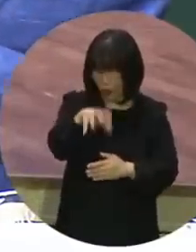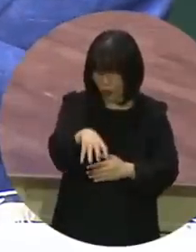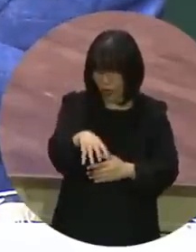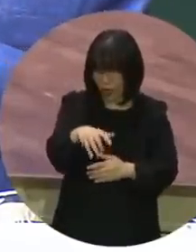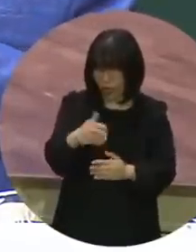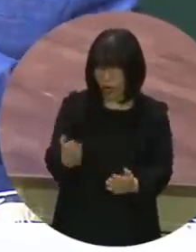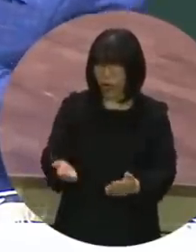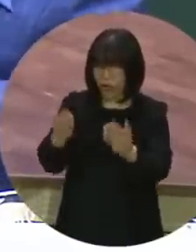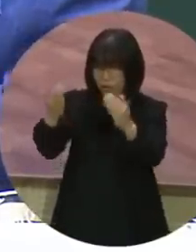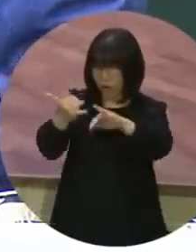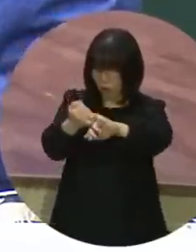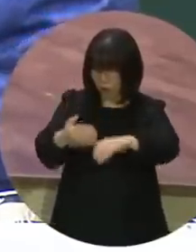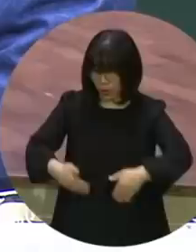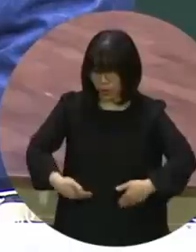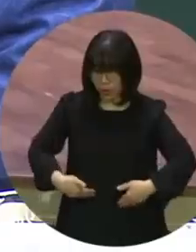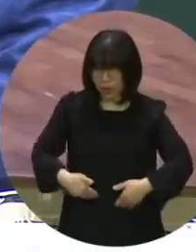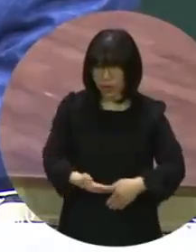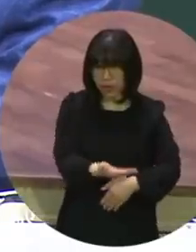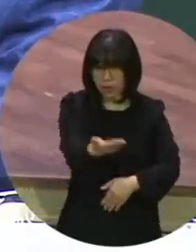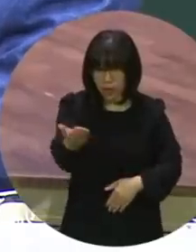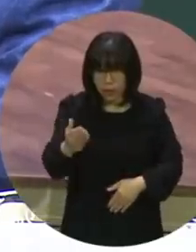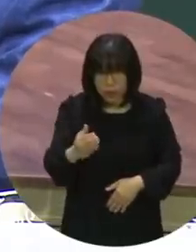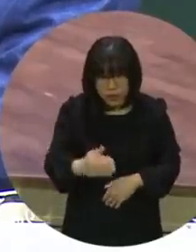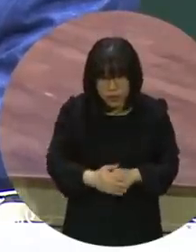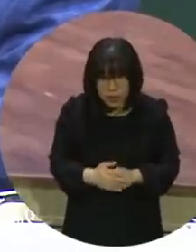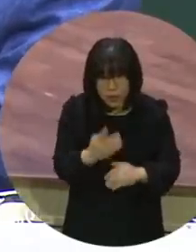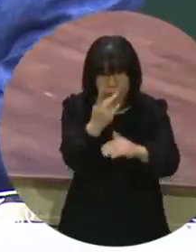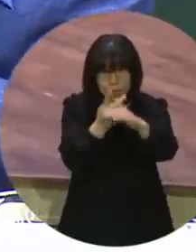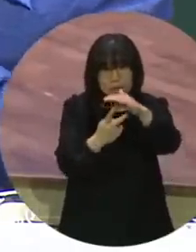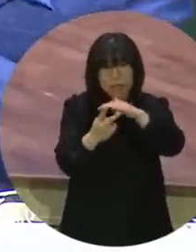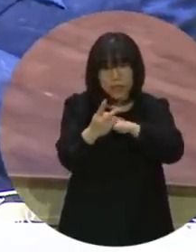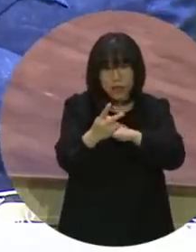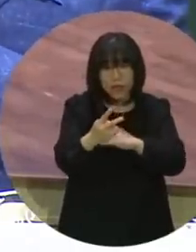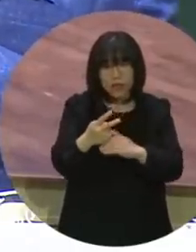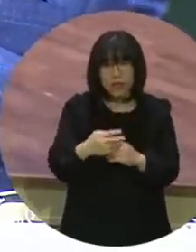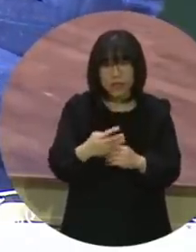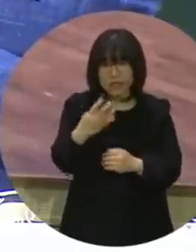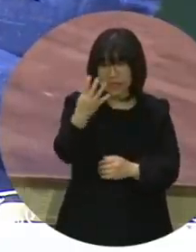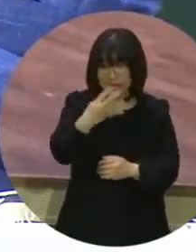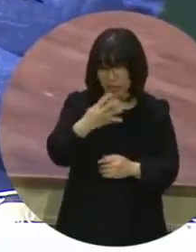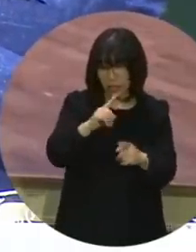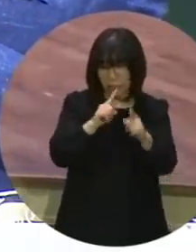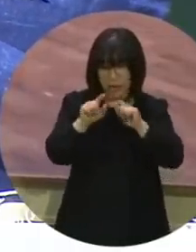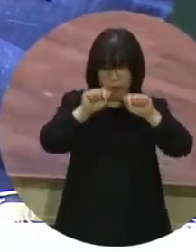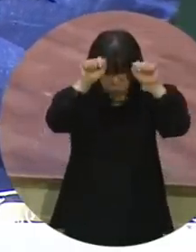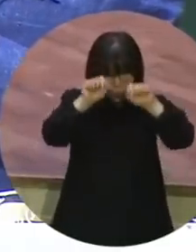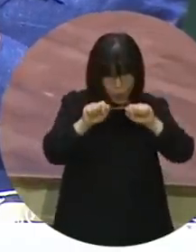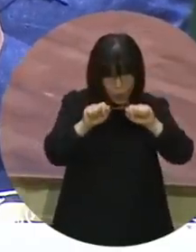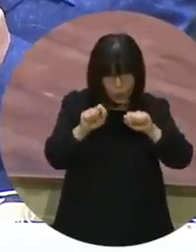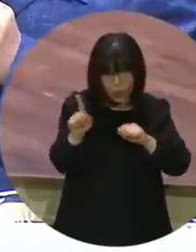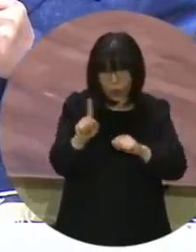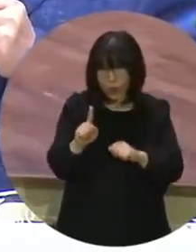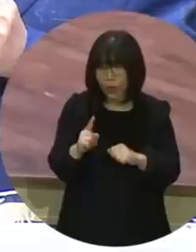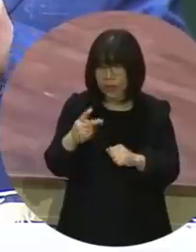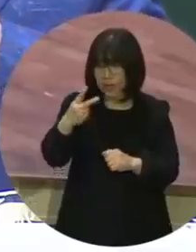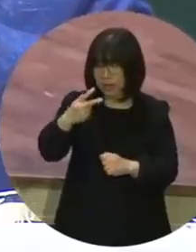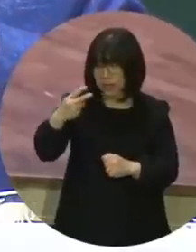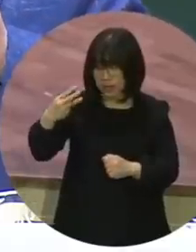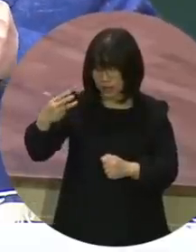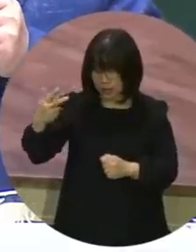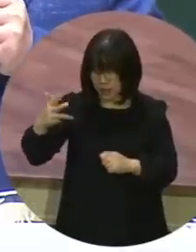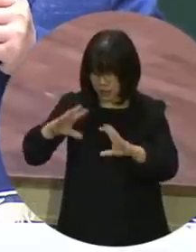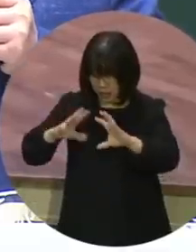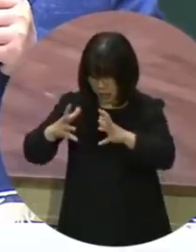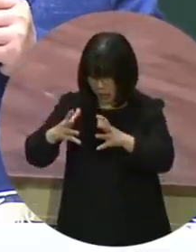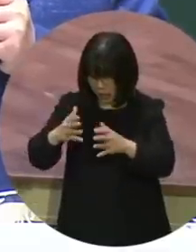자, 카버넌트 비전 4천 말씀과 237 나라, DI, 드림 이미지는 우리는